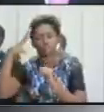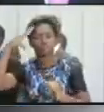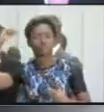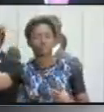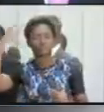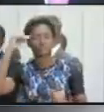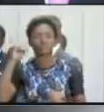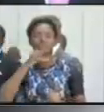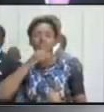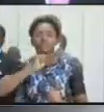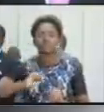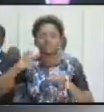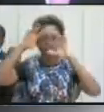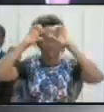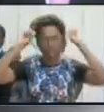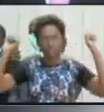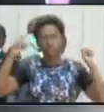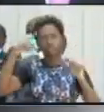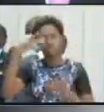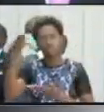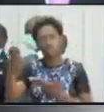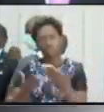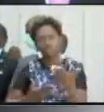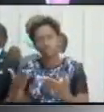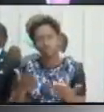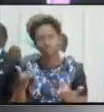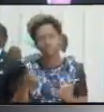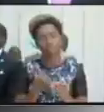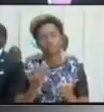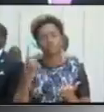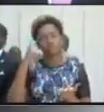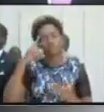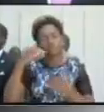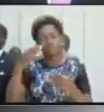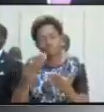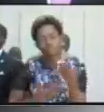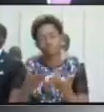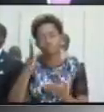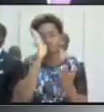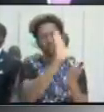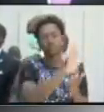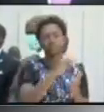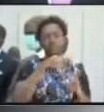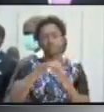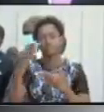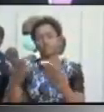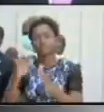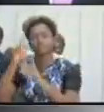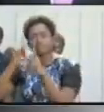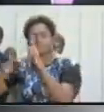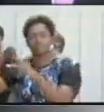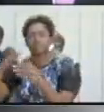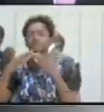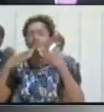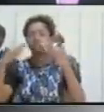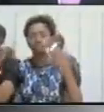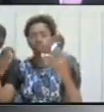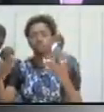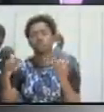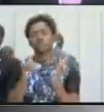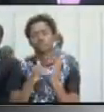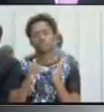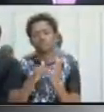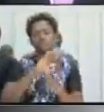comme ancien président, pour venir mettre au service lui, pour le cap mettre service parle dans le service peuple. Je remercie